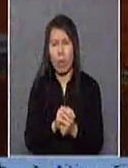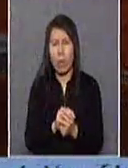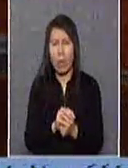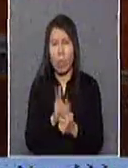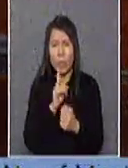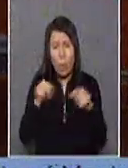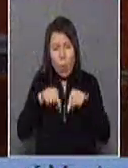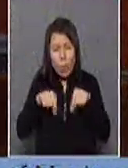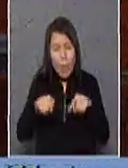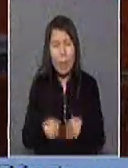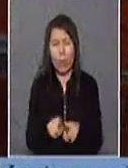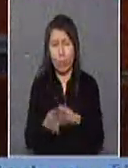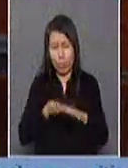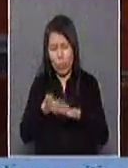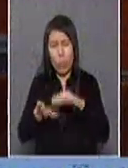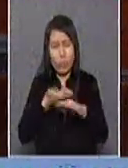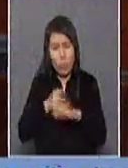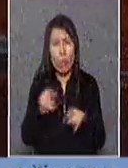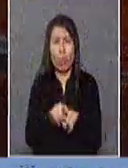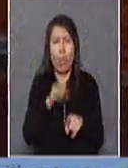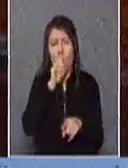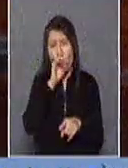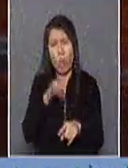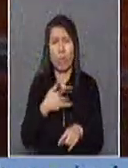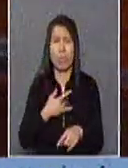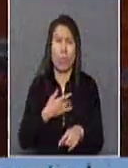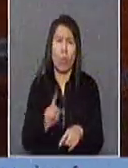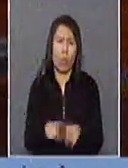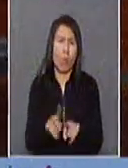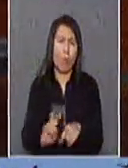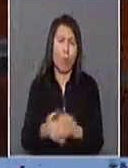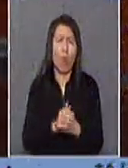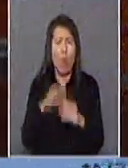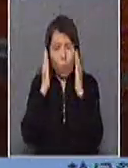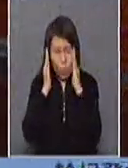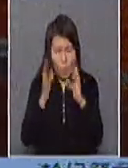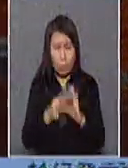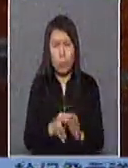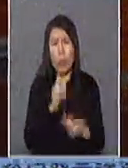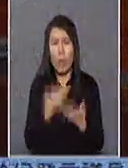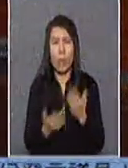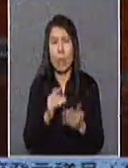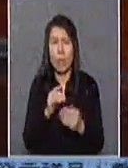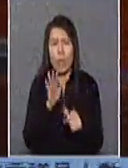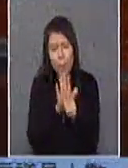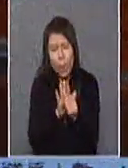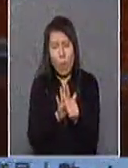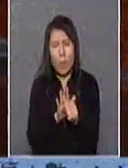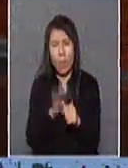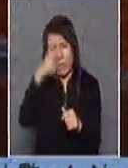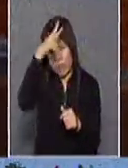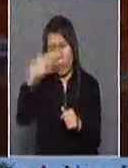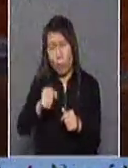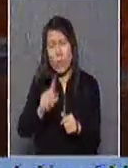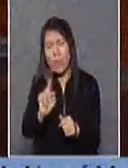樣重複又重複，講完等於冇講，成日話好關注，但 係 最後啲員工係冇保障。局長點樣確保啲員工